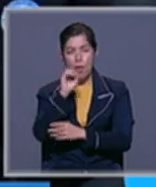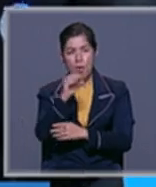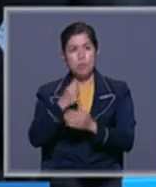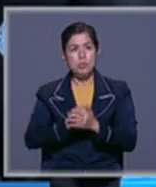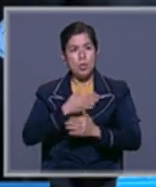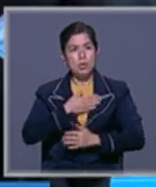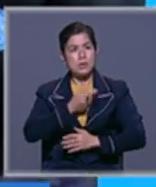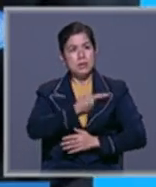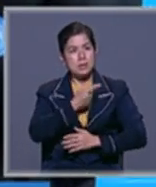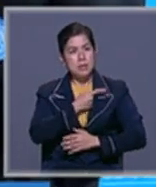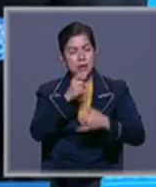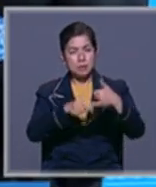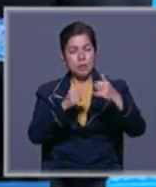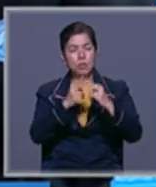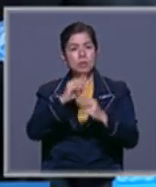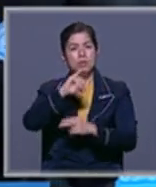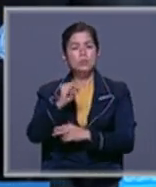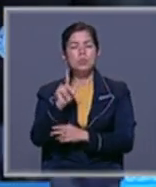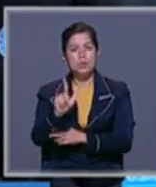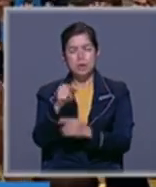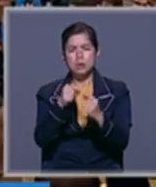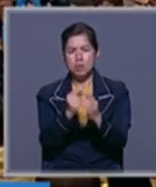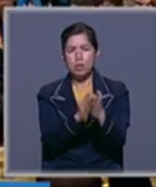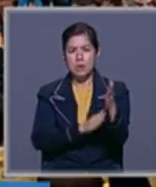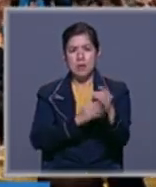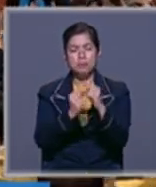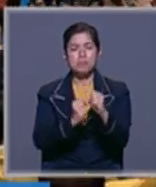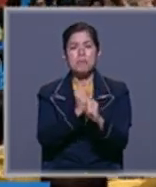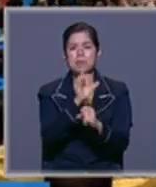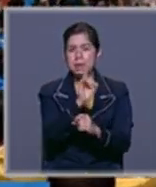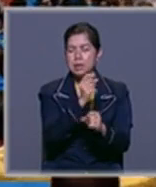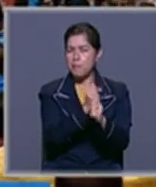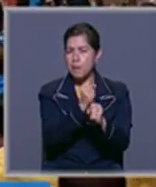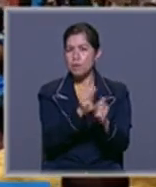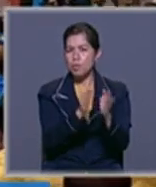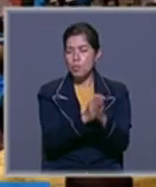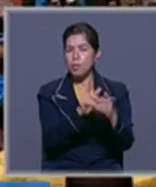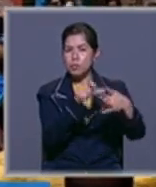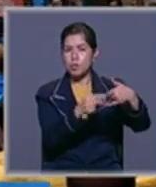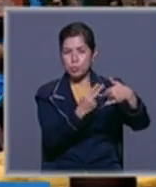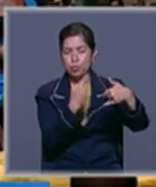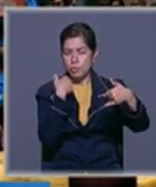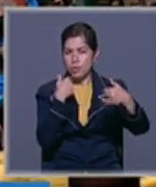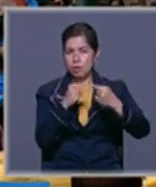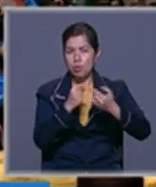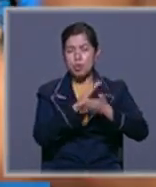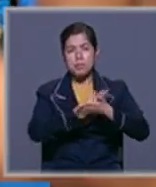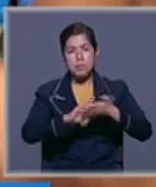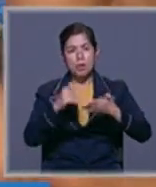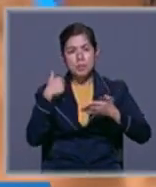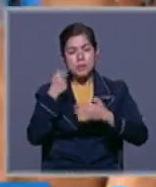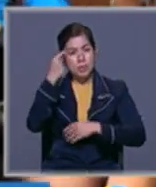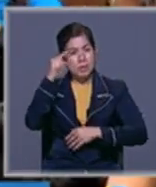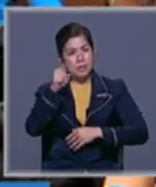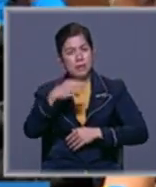ได้เป็นในฐานะที่ทำงานกับคุณจุรินทร์มาเป็นเวลา8ปีเป็นคนนุ่มนวล นะครับแล้วก็บอกว่าคิดถึงคุณจุรินทร์อยาก